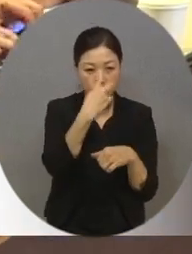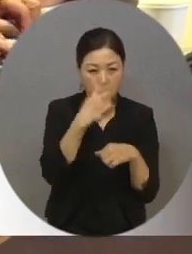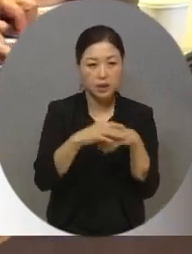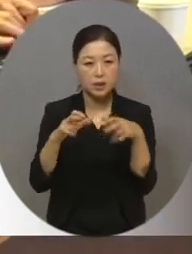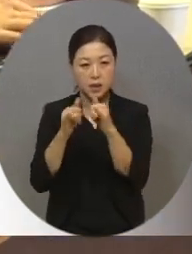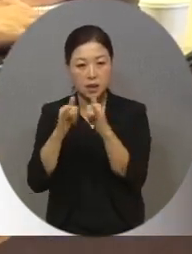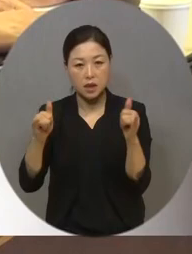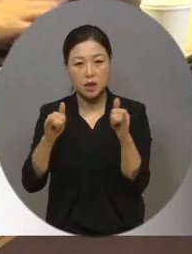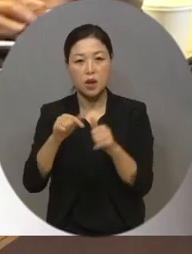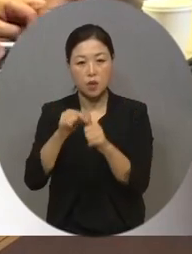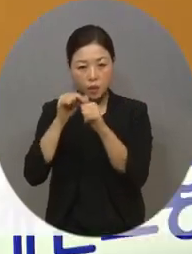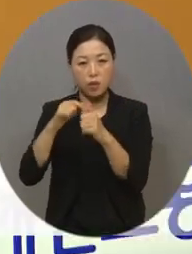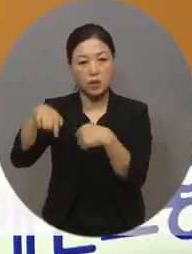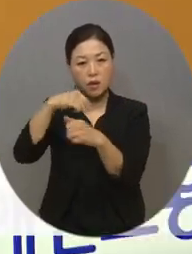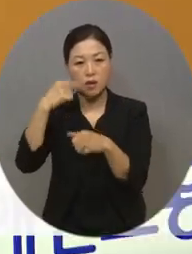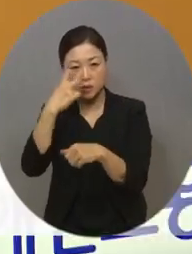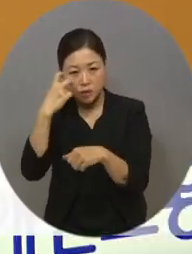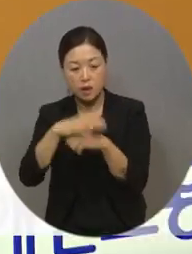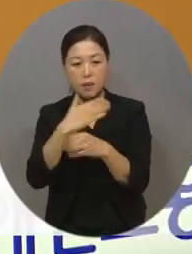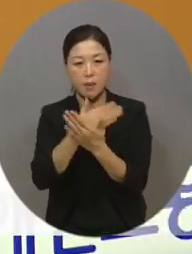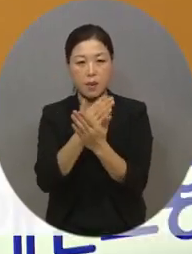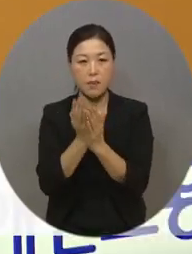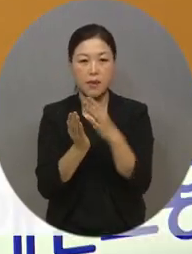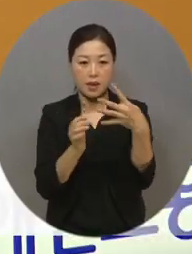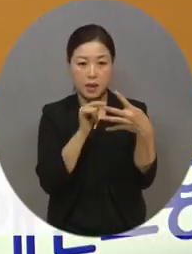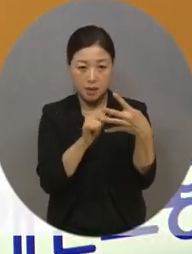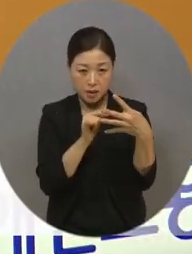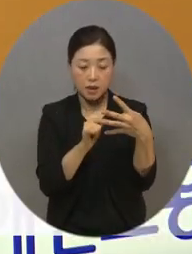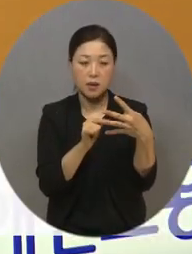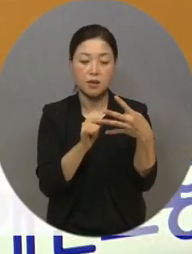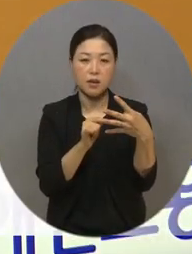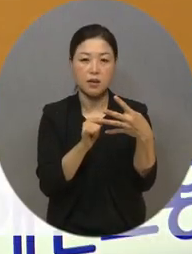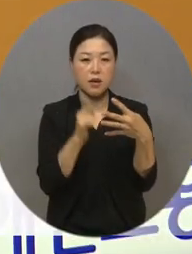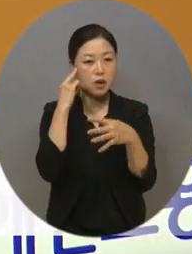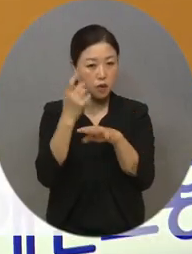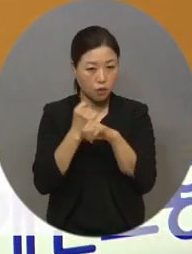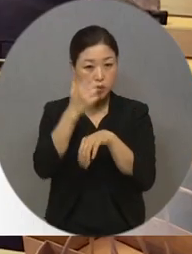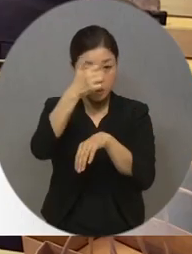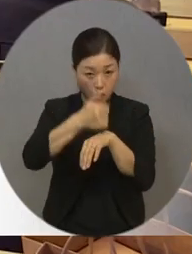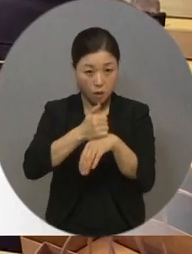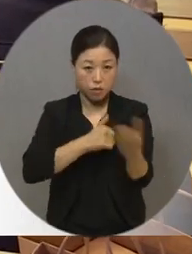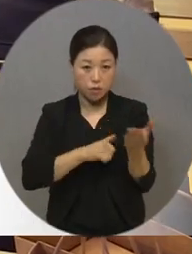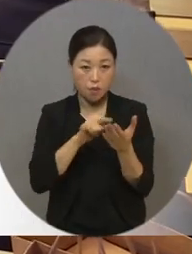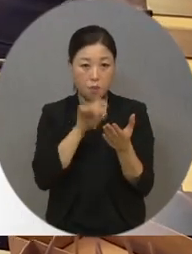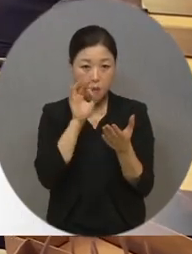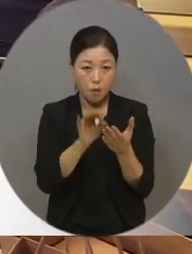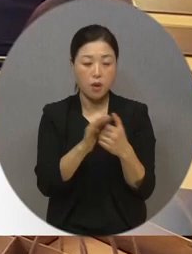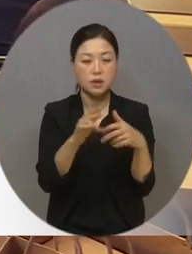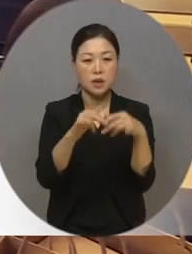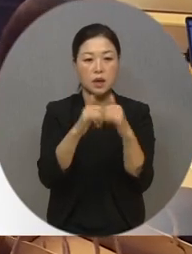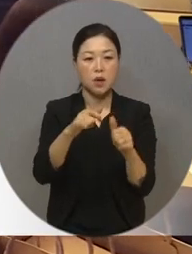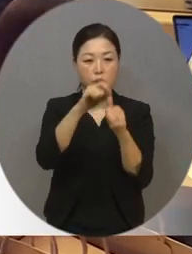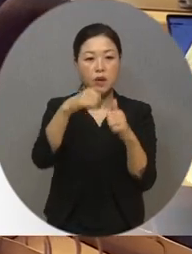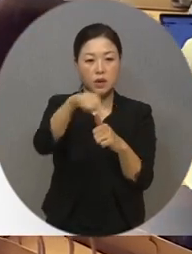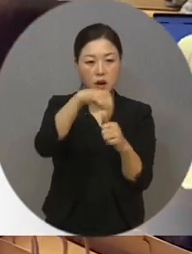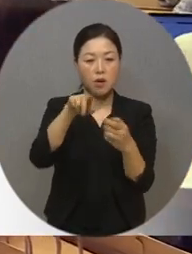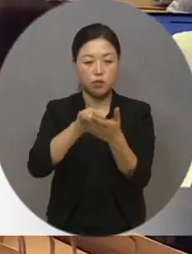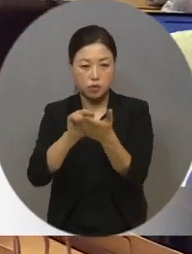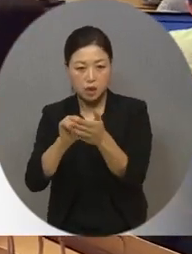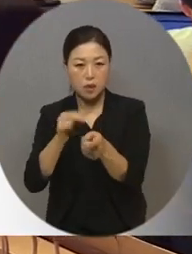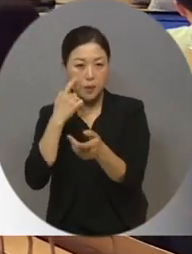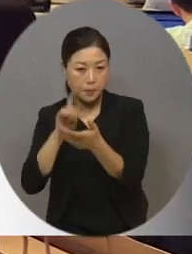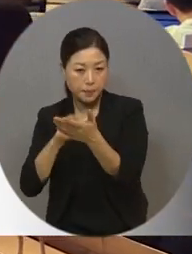조사 종의 장애인 고용통계 조사에서 구축한 통계 데이터를 바탕으로 장애인 고용의 현안과 문제점을